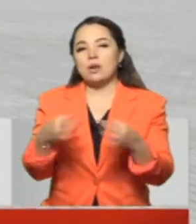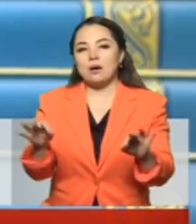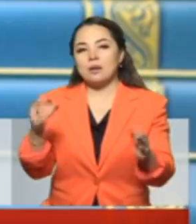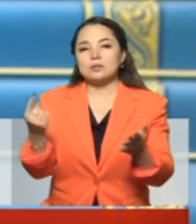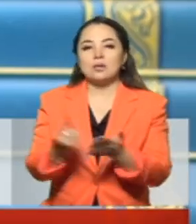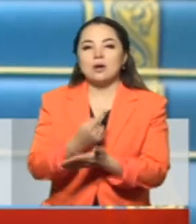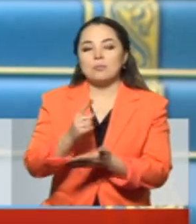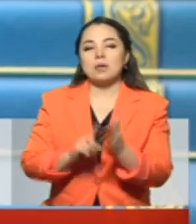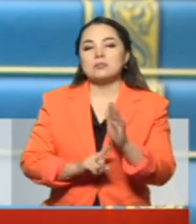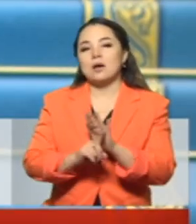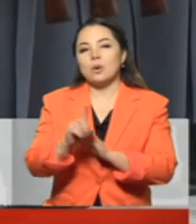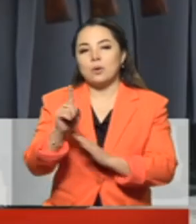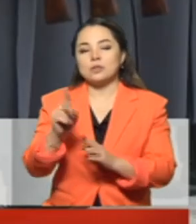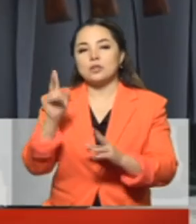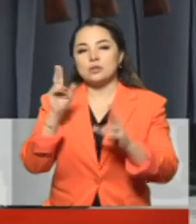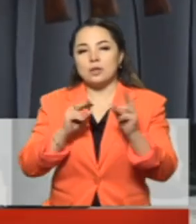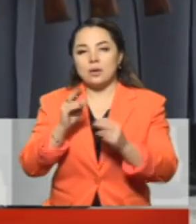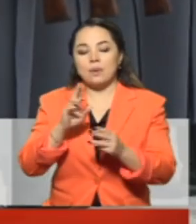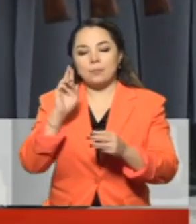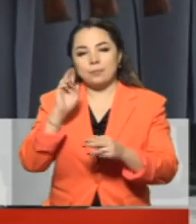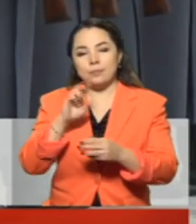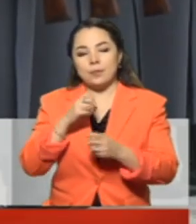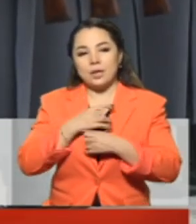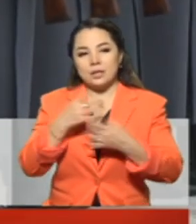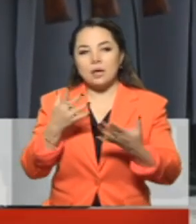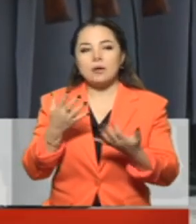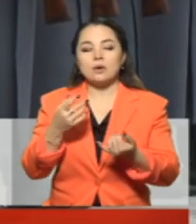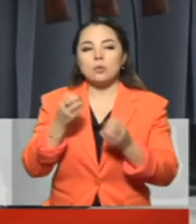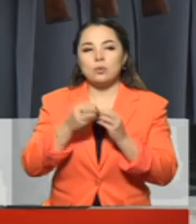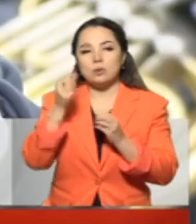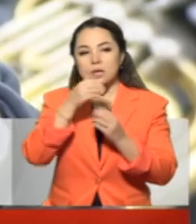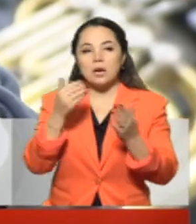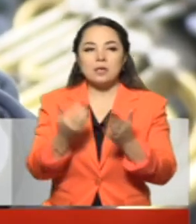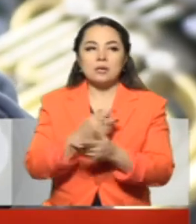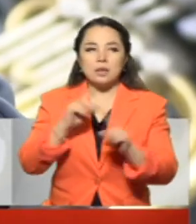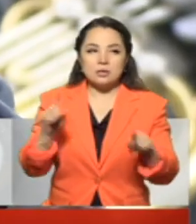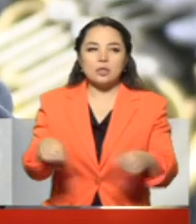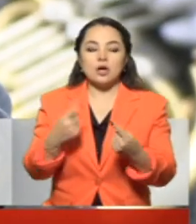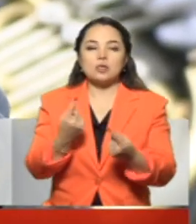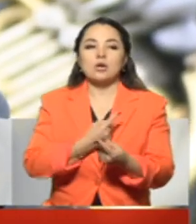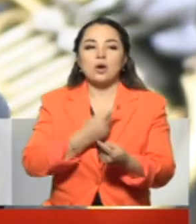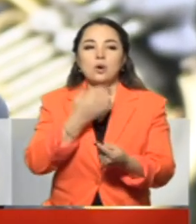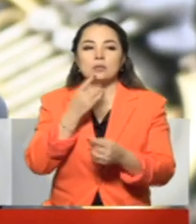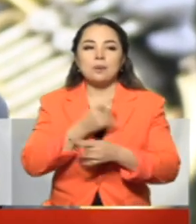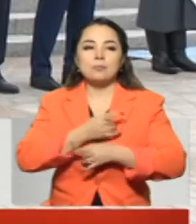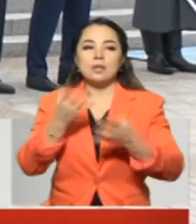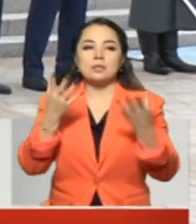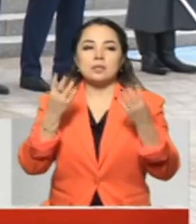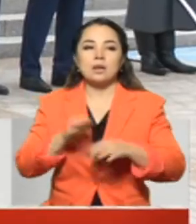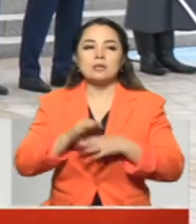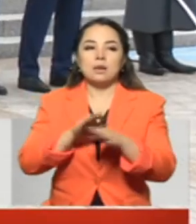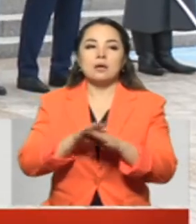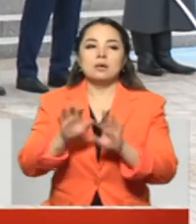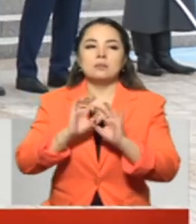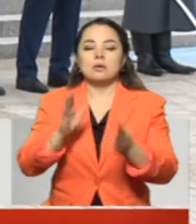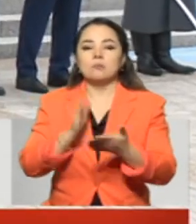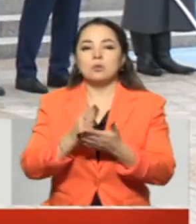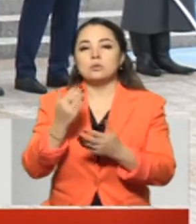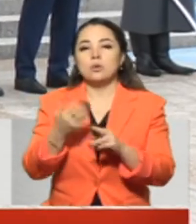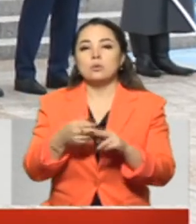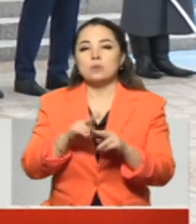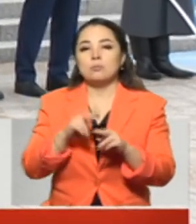Тәуелсіздіктің алғашқы бастау саналатын бұл мереке ондаған жылдан кейін қайта жаңғырып еліміздің жалғыз ұлттық мерекесі ретінде аталып өтетін